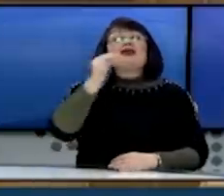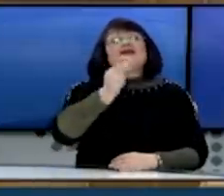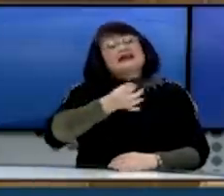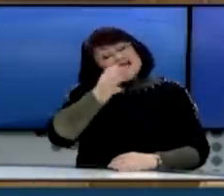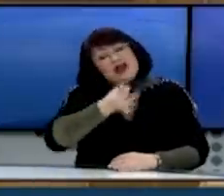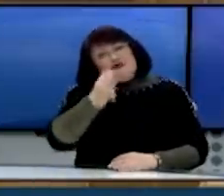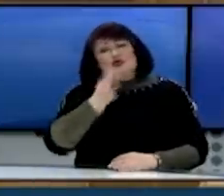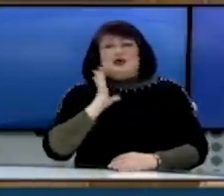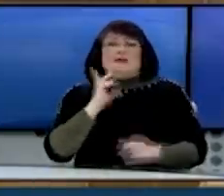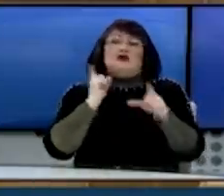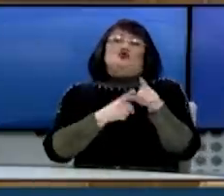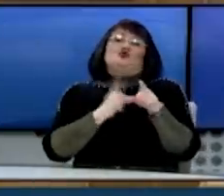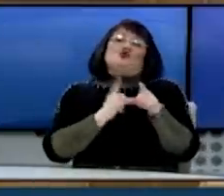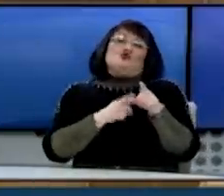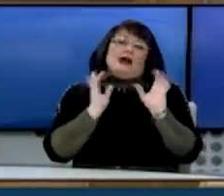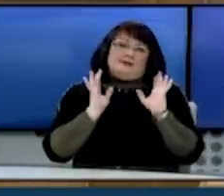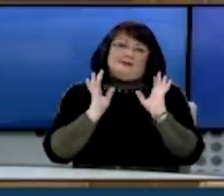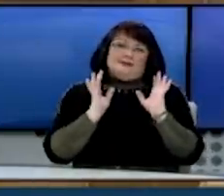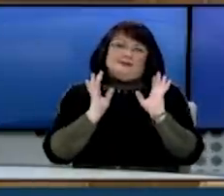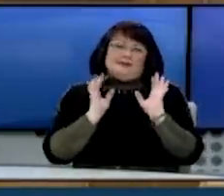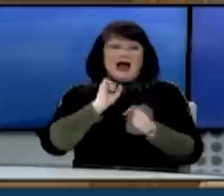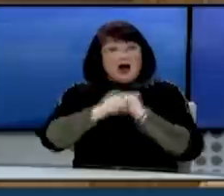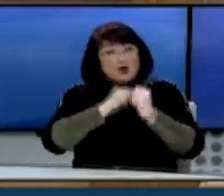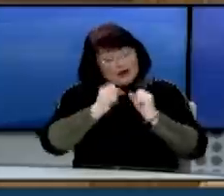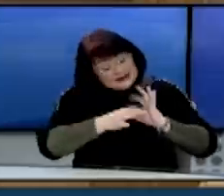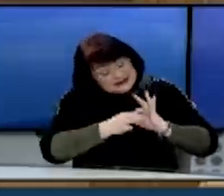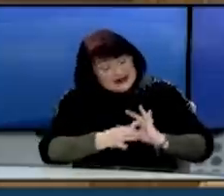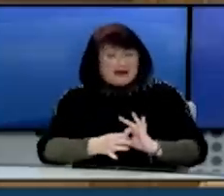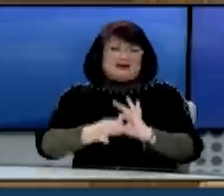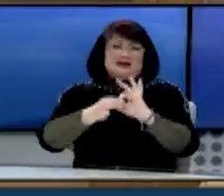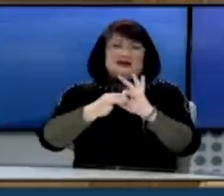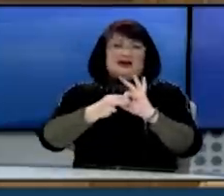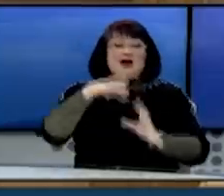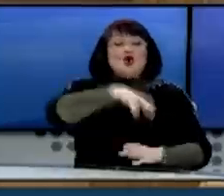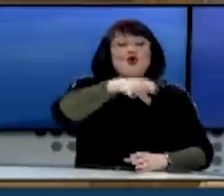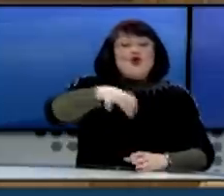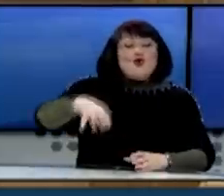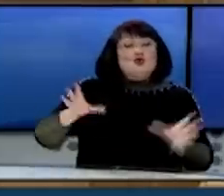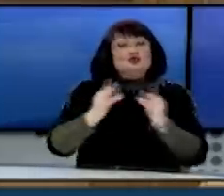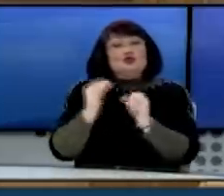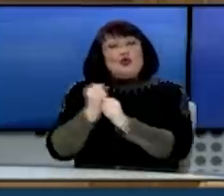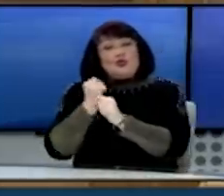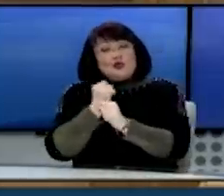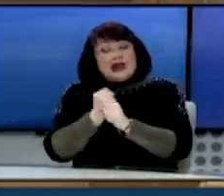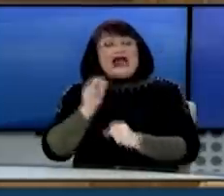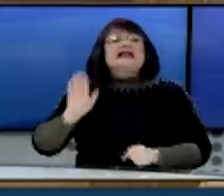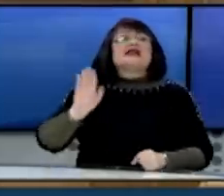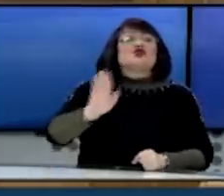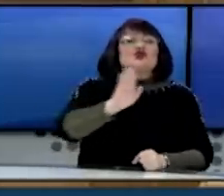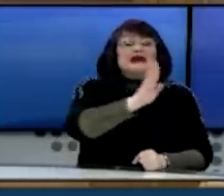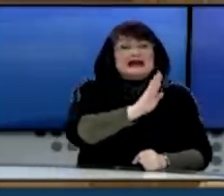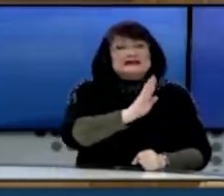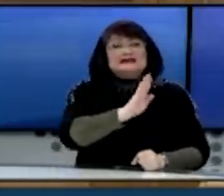της κοινοβουλευτικής ομάδας του ΚΚΕ. Ο αγώνας συνεχίζεται στους χώρους δουλειάς, στις